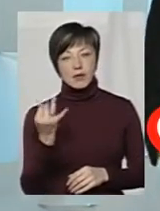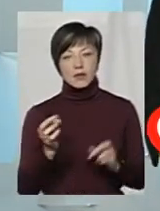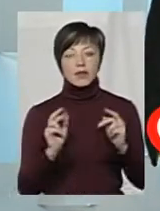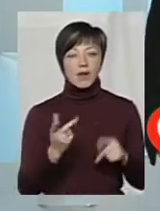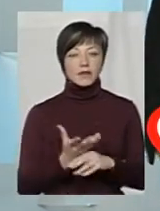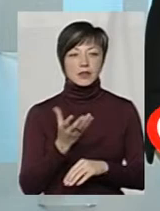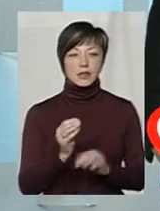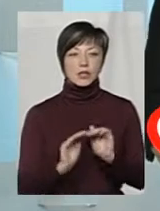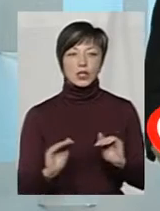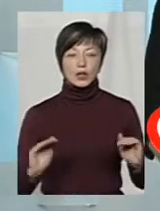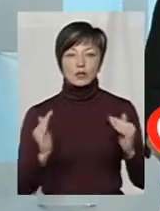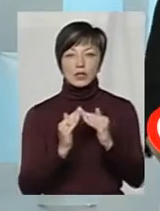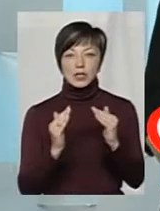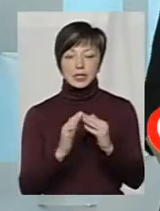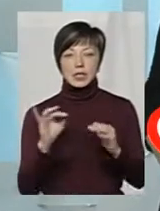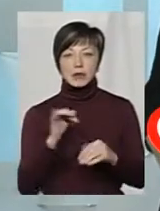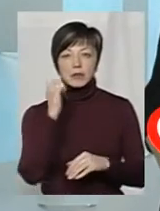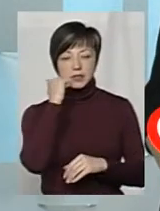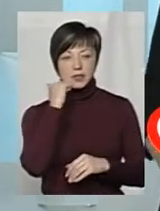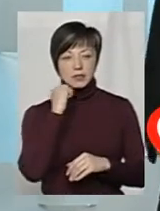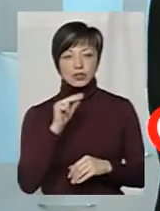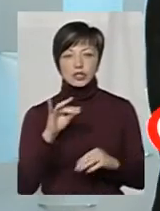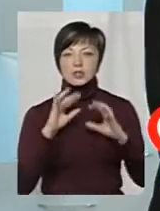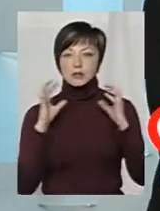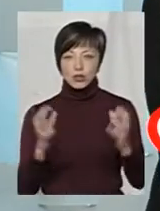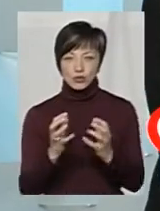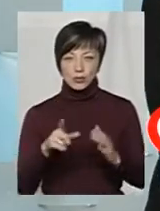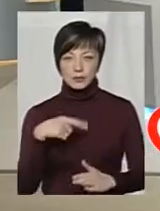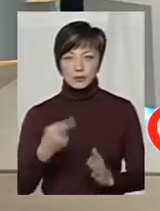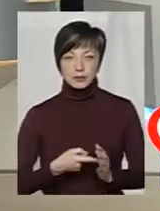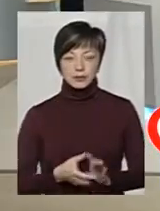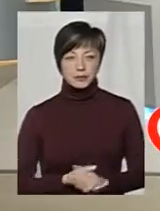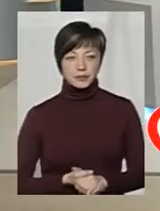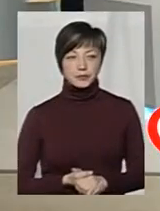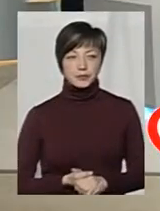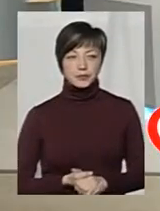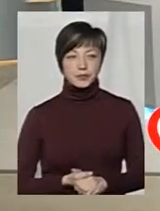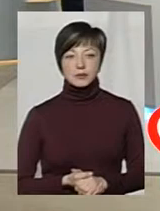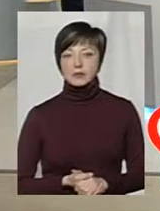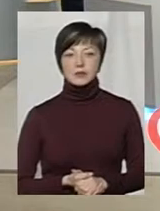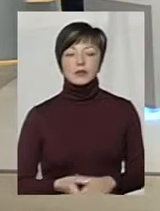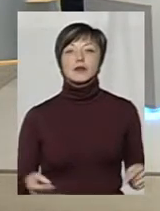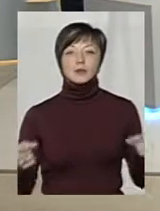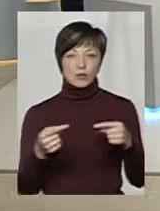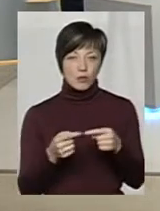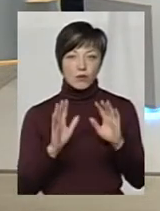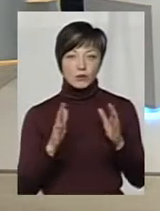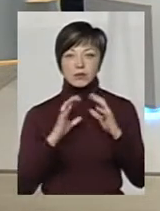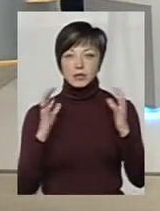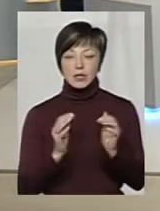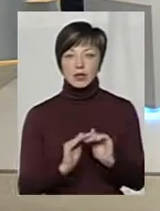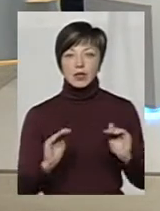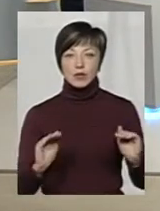як фінансуються дитячі будинки і будинки престарілих, чи збережуться вони? Ну, безумовно, збережуться і